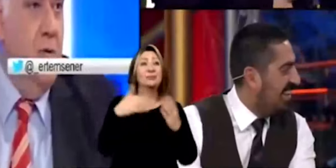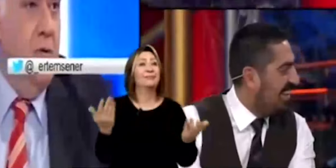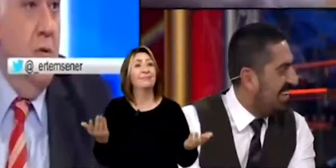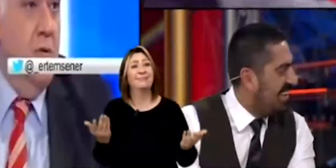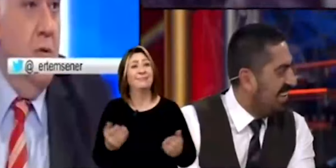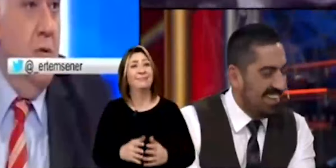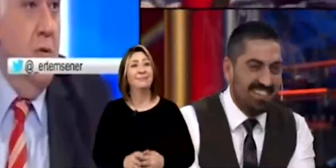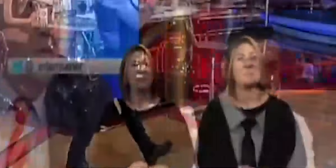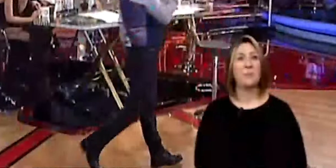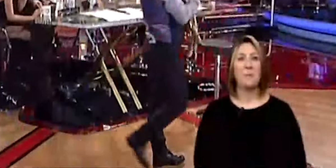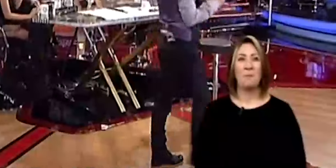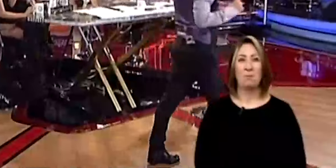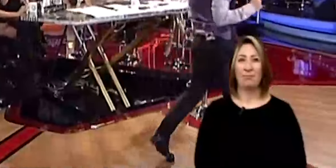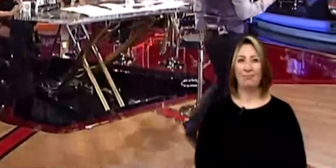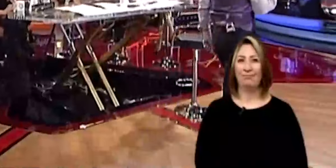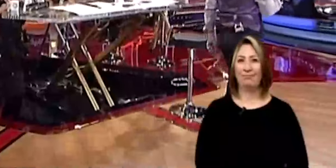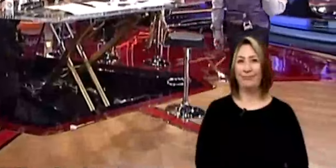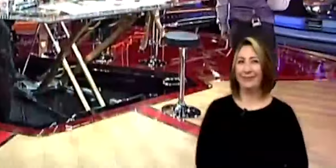Dur!